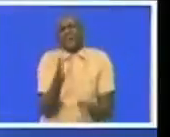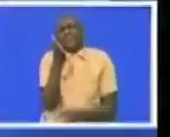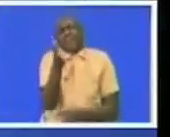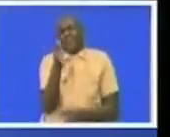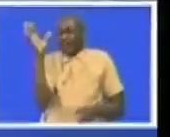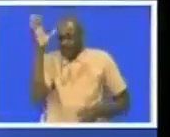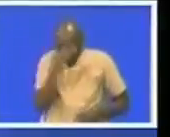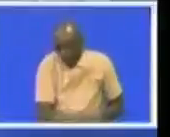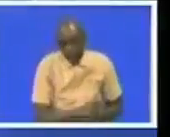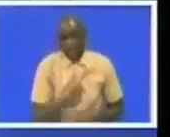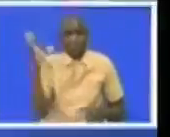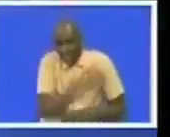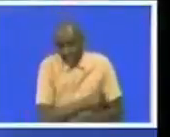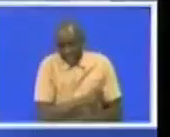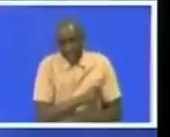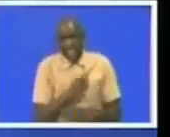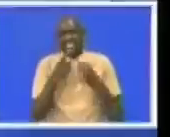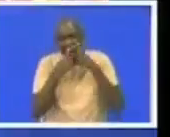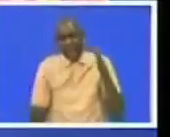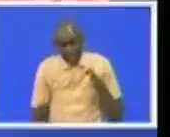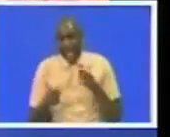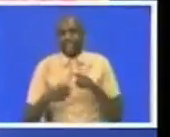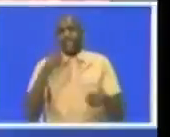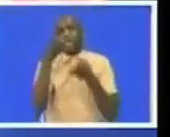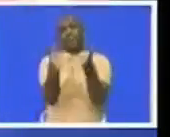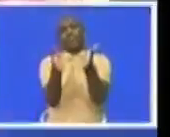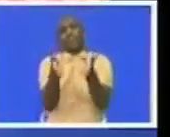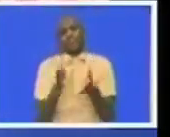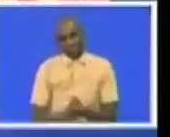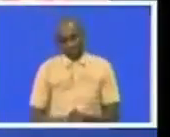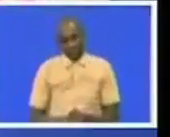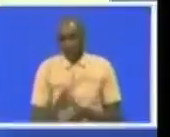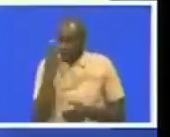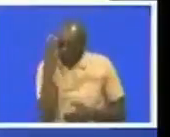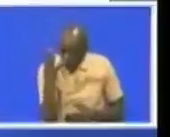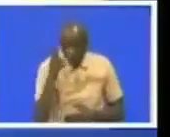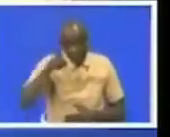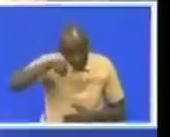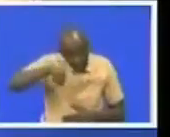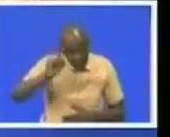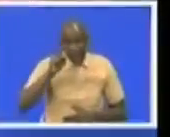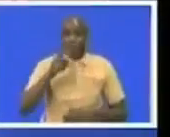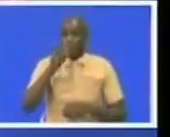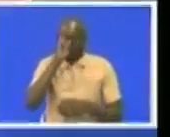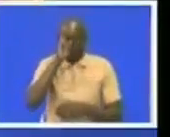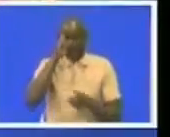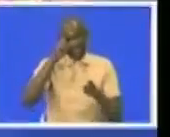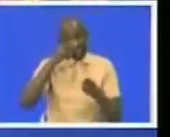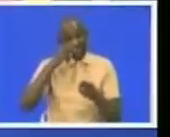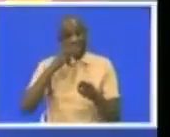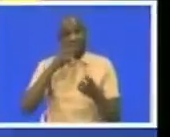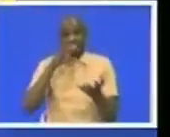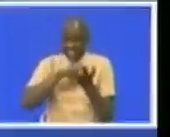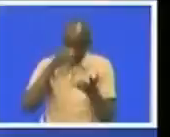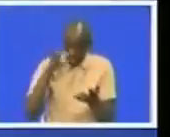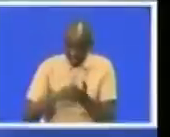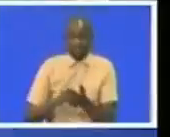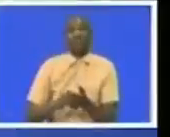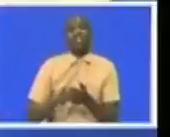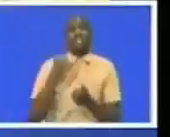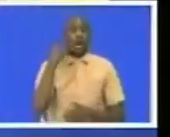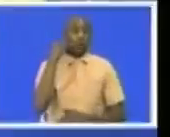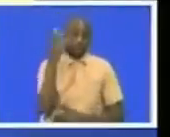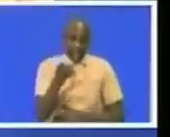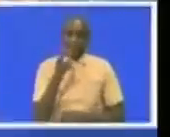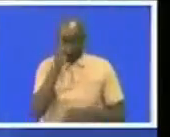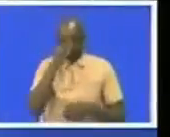had gone missing but already had been murdered. Aidha, wanne hawa wamezuiliwa katika kituo cha polisi cha Nakuru huku polisi